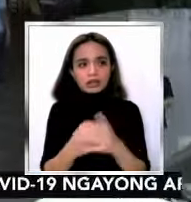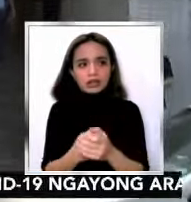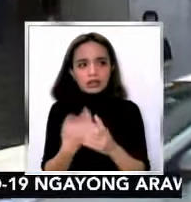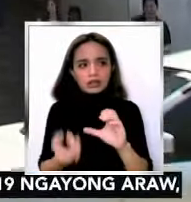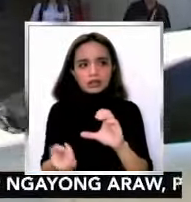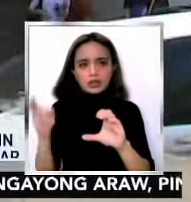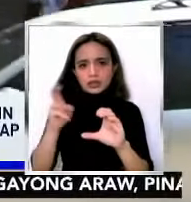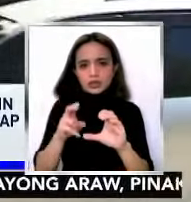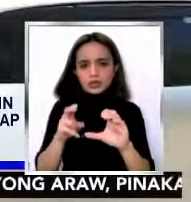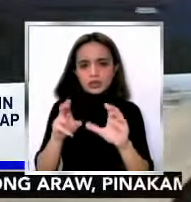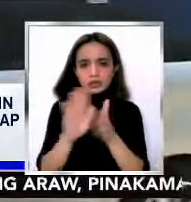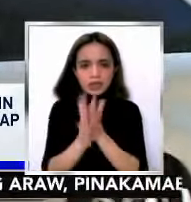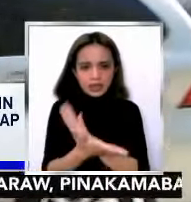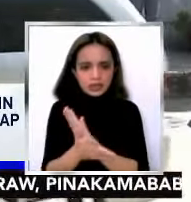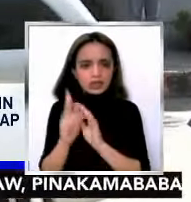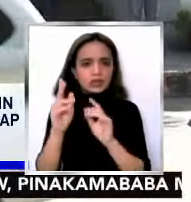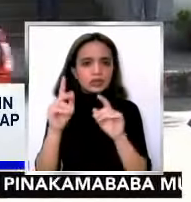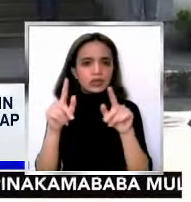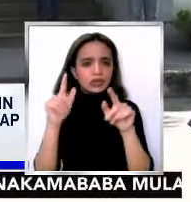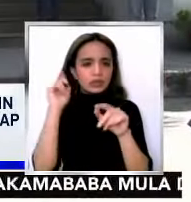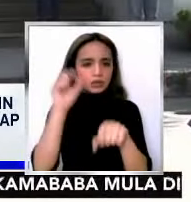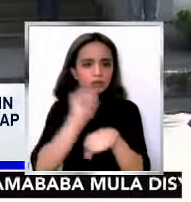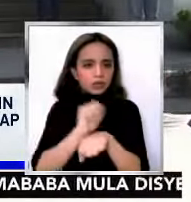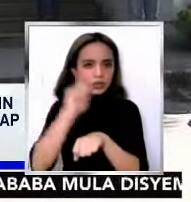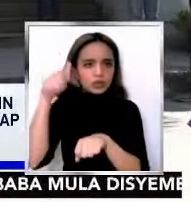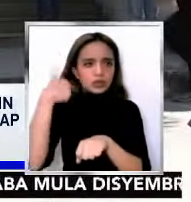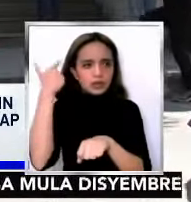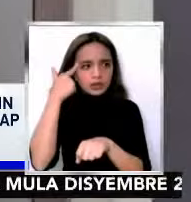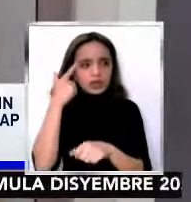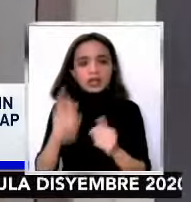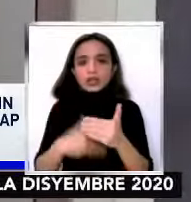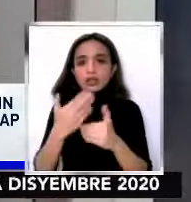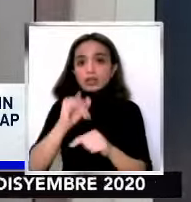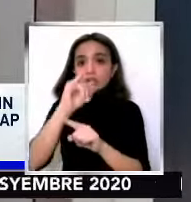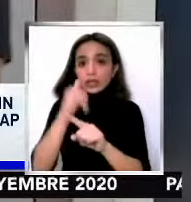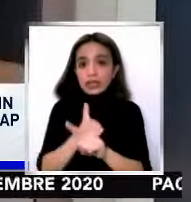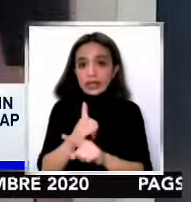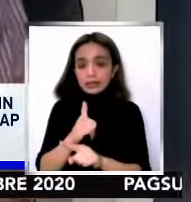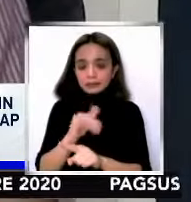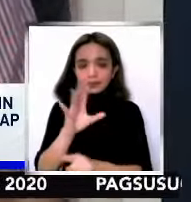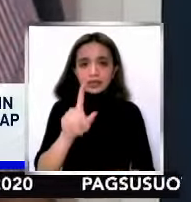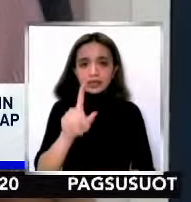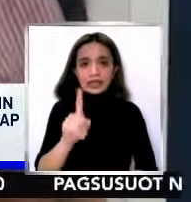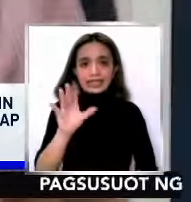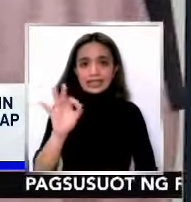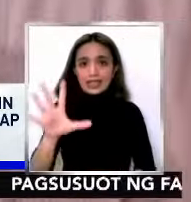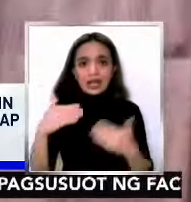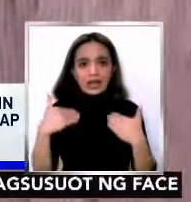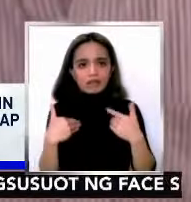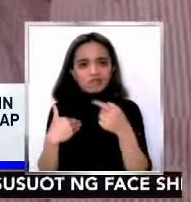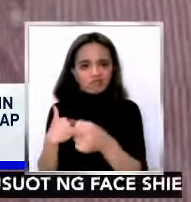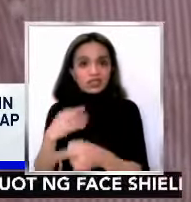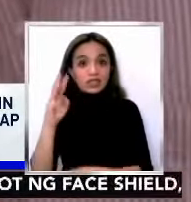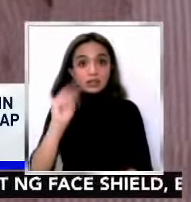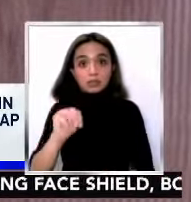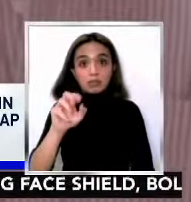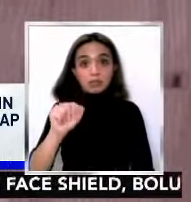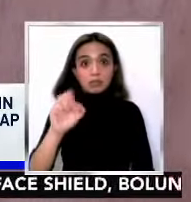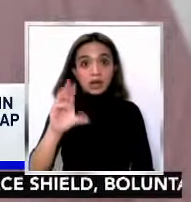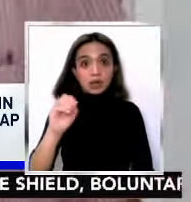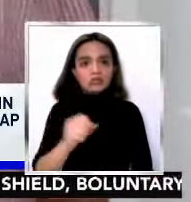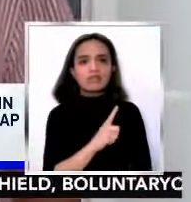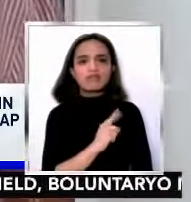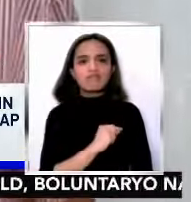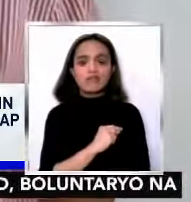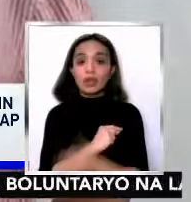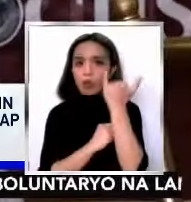Tinukoy sa petisyon ang desisyon ng QCRTC noong July 1995 kung saan natagpo ang guilty si Marcos dahil sa hindi pagbabayad ng buwis